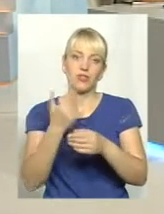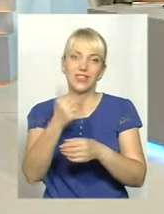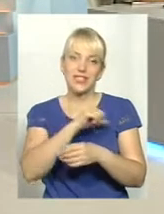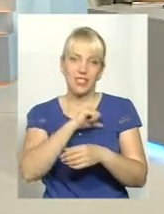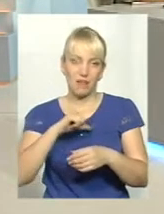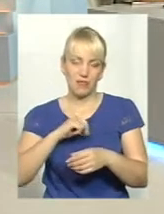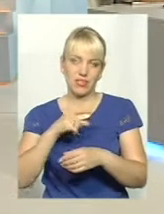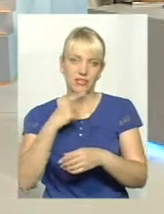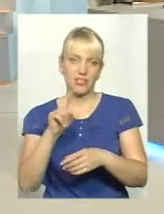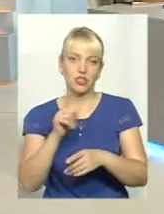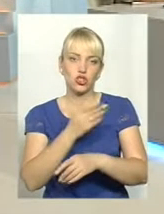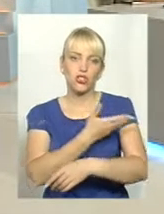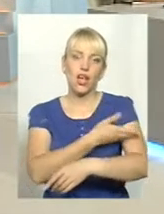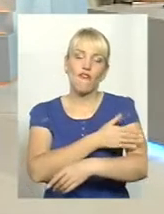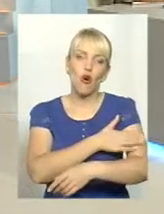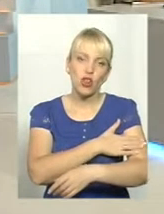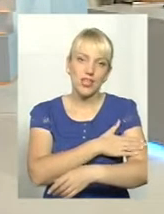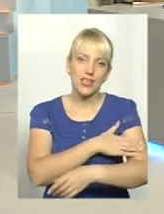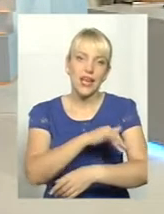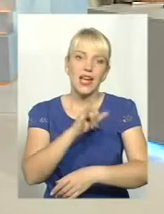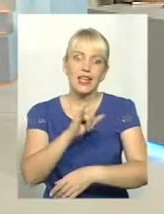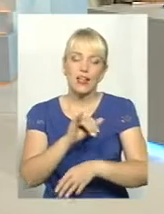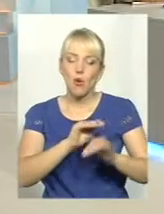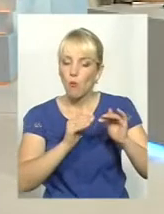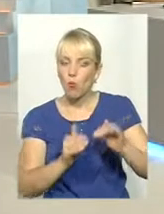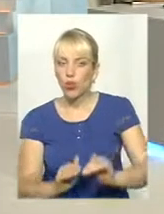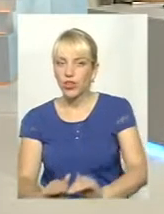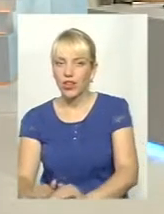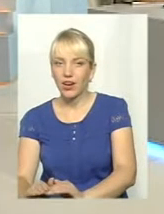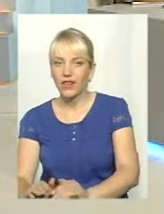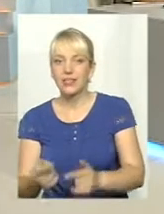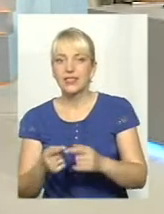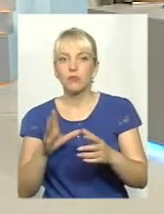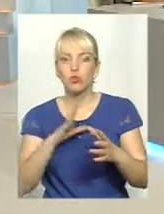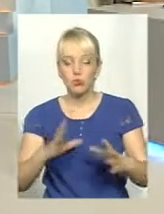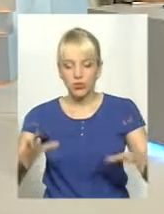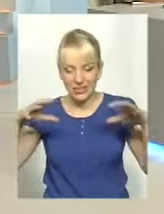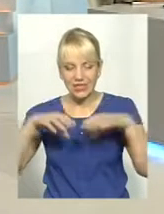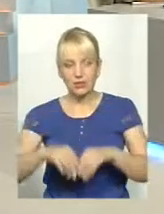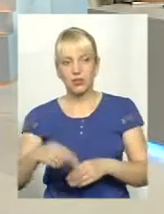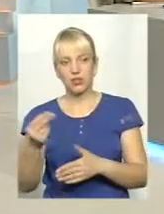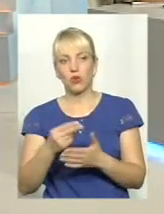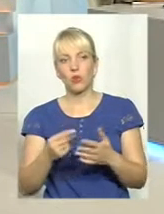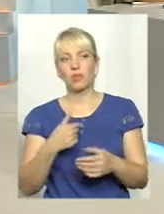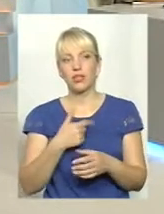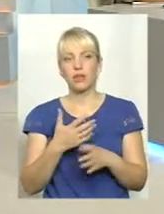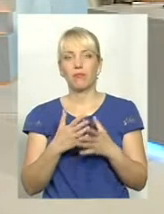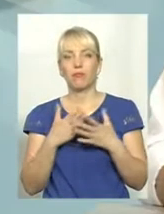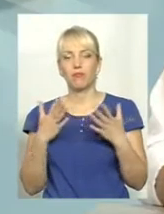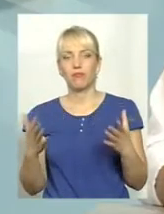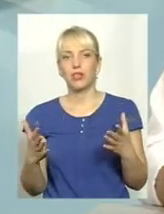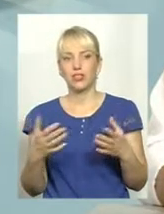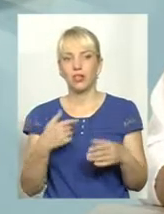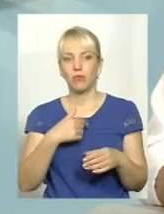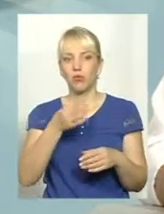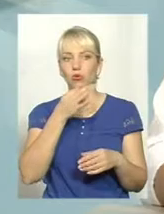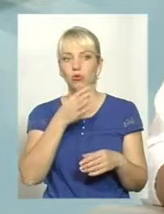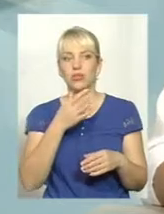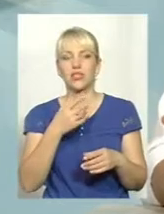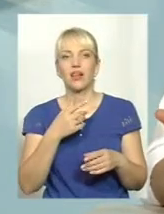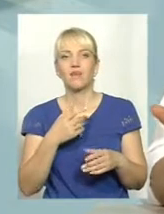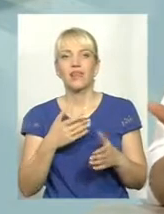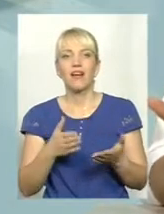так? Разом з тим. Разом з тим, так. І тому це має бути якийсь збірний образ, оскільки,